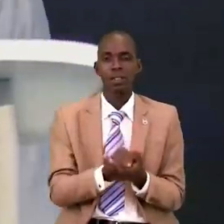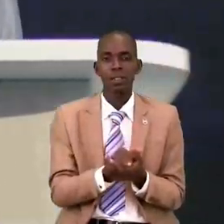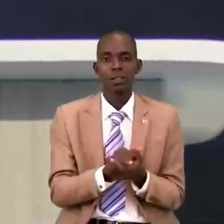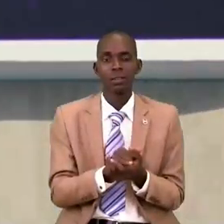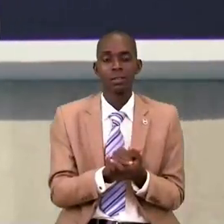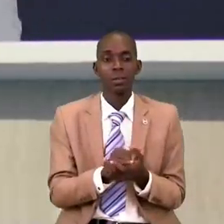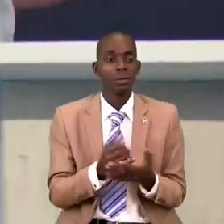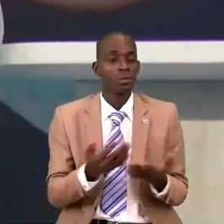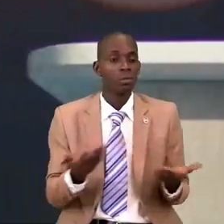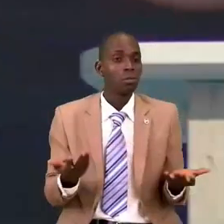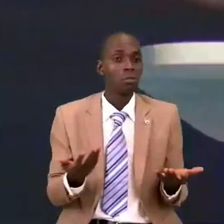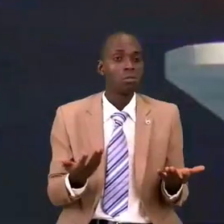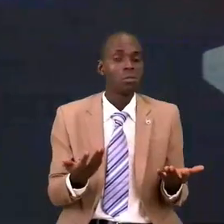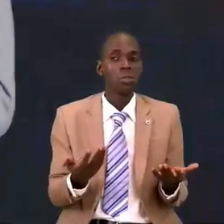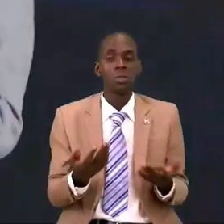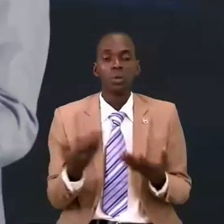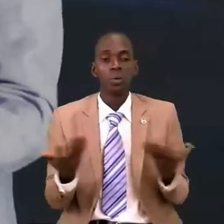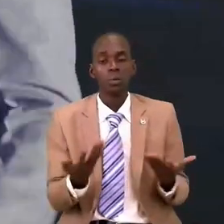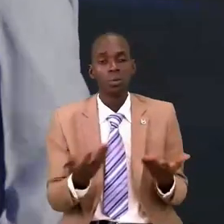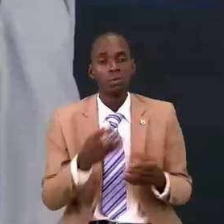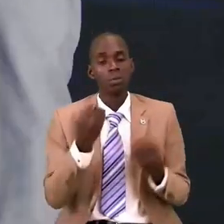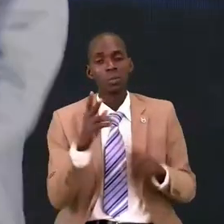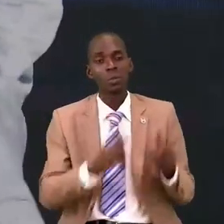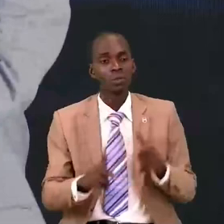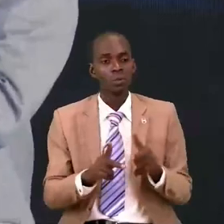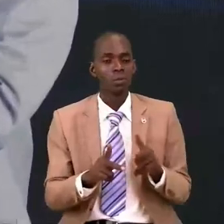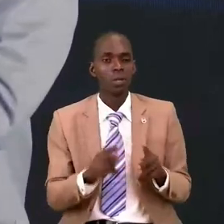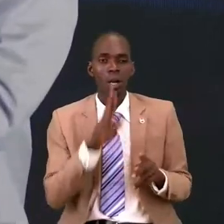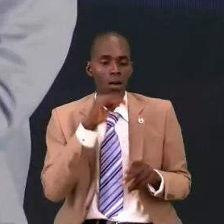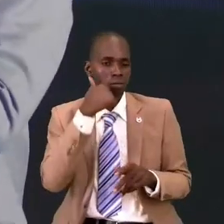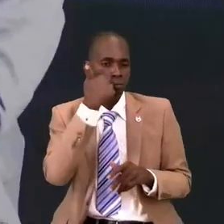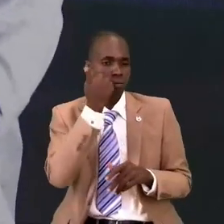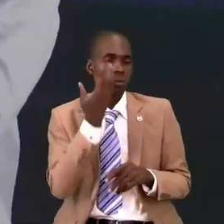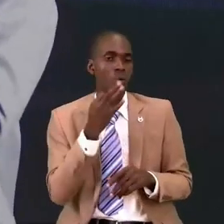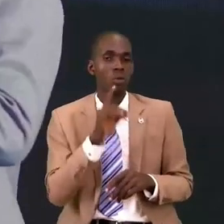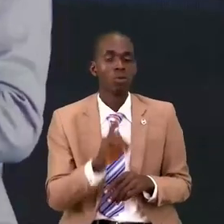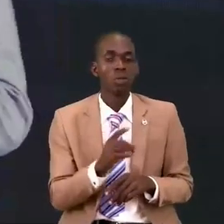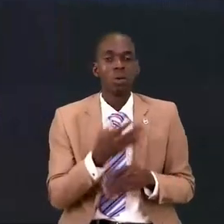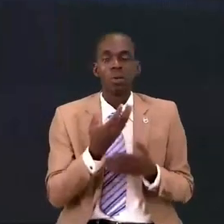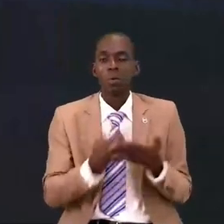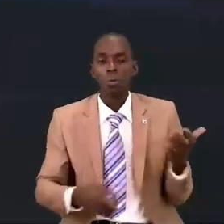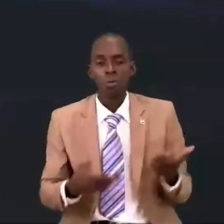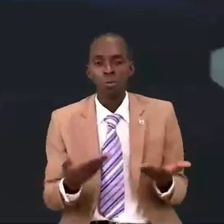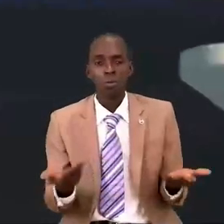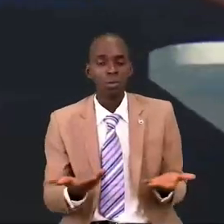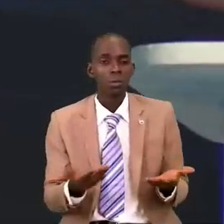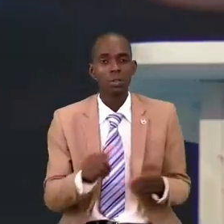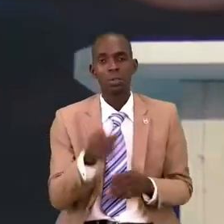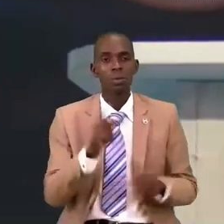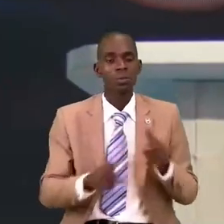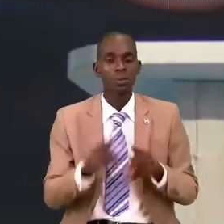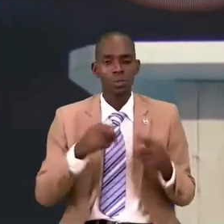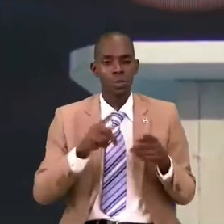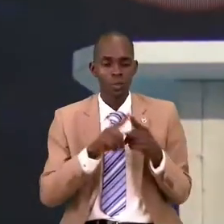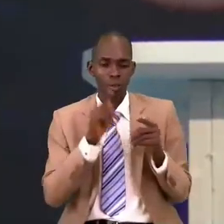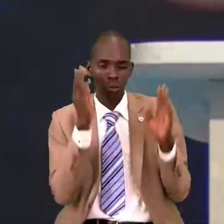ce que les autres essaient de feinter et ils disent, nous sommes sauvés, mais pour toi, pour que tu comprennes